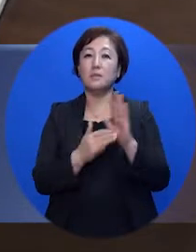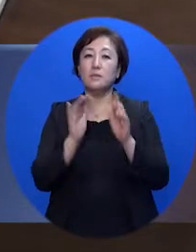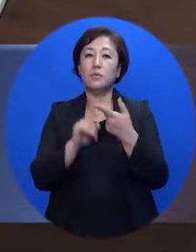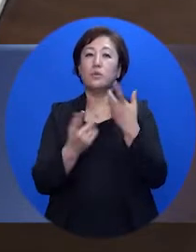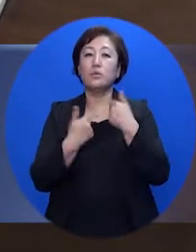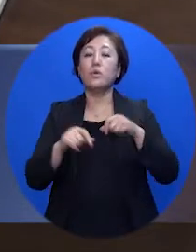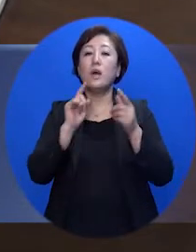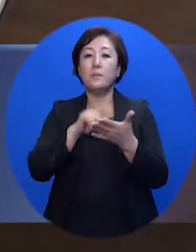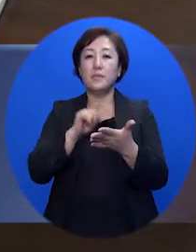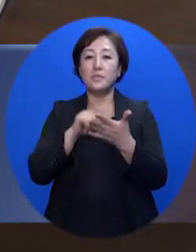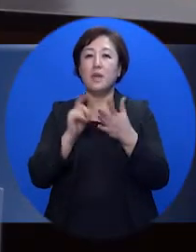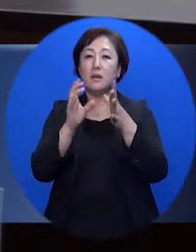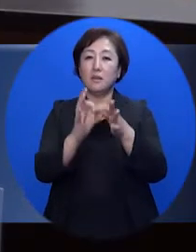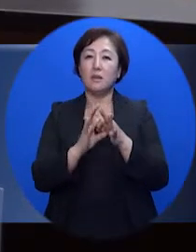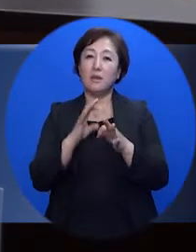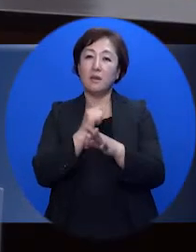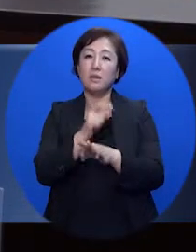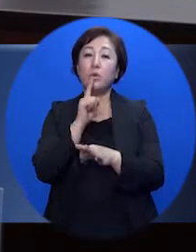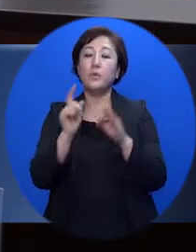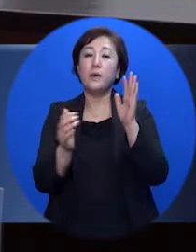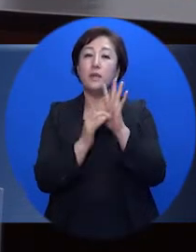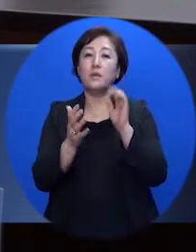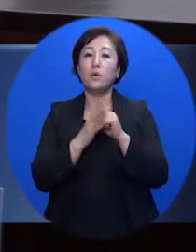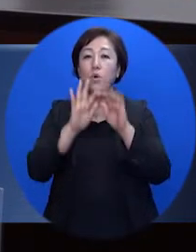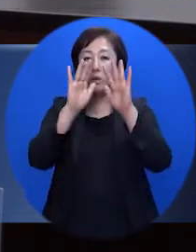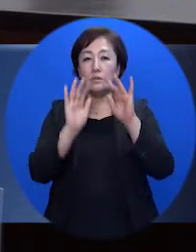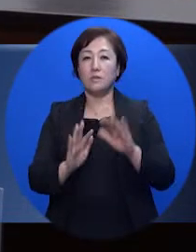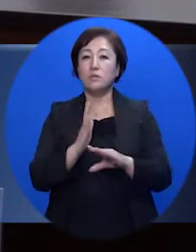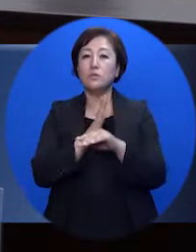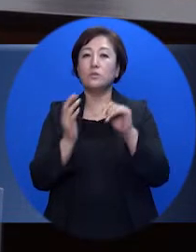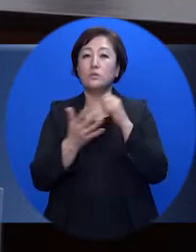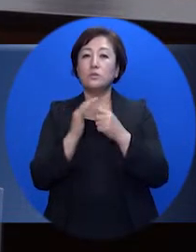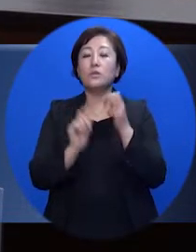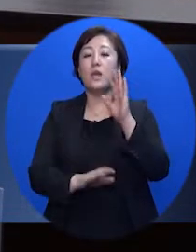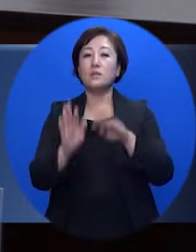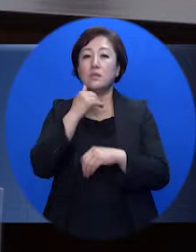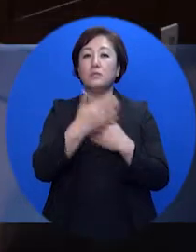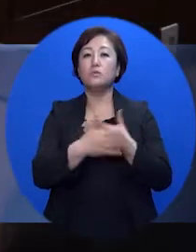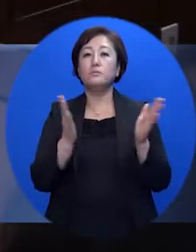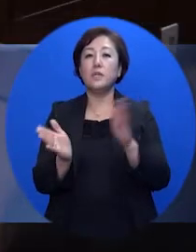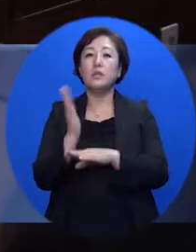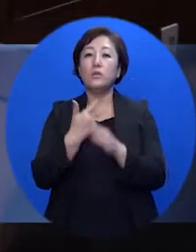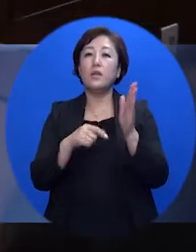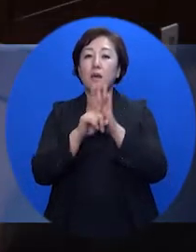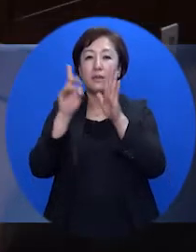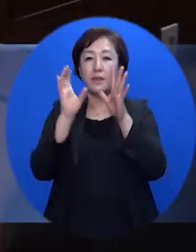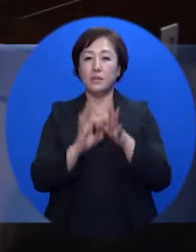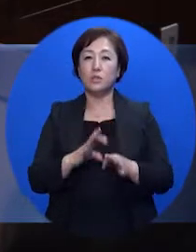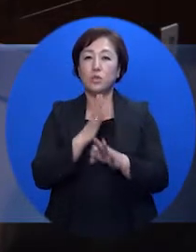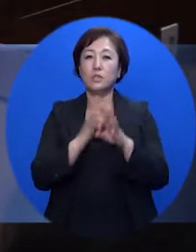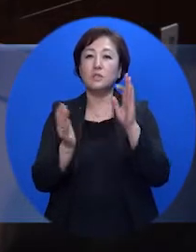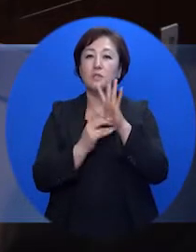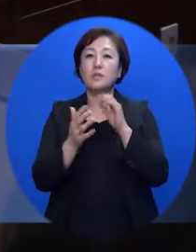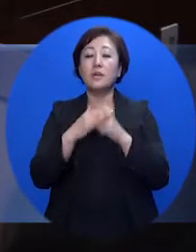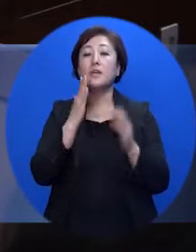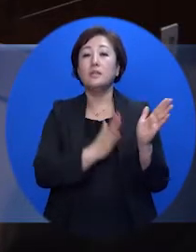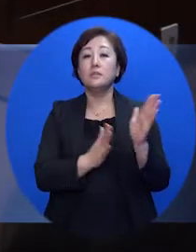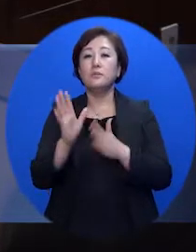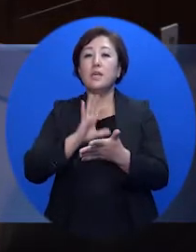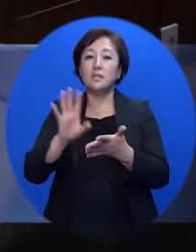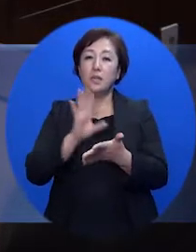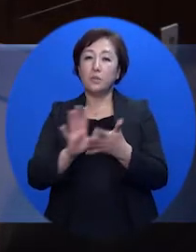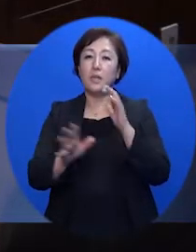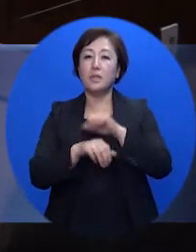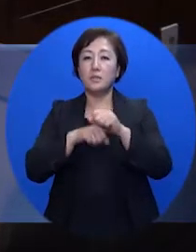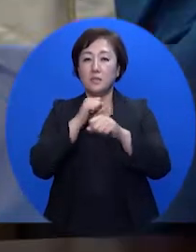체계를 유지하기로 했습니다. 또한 폭설 시 제설 작업의 효율을 높이기 위한 지속적인 제설 장비, 자재